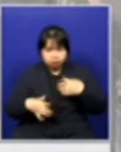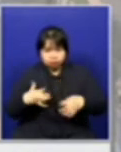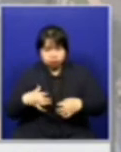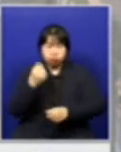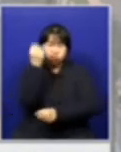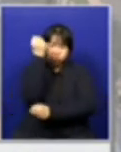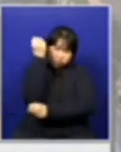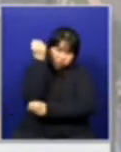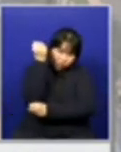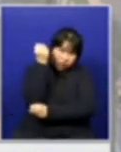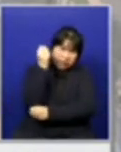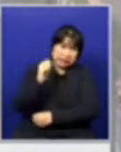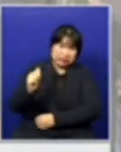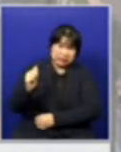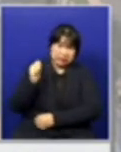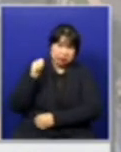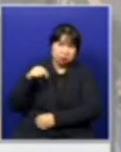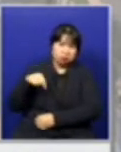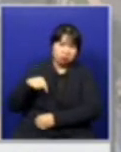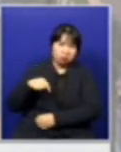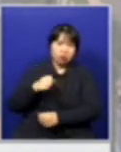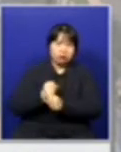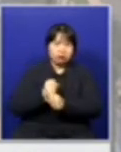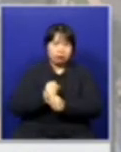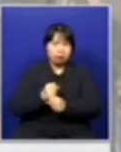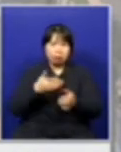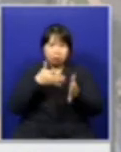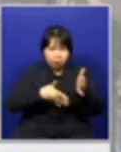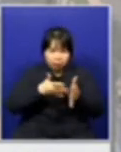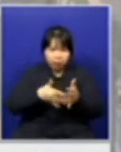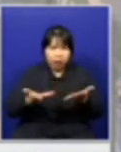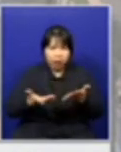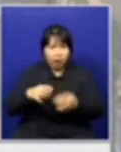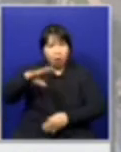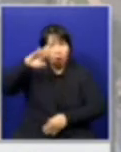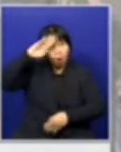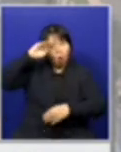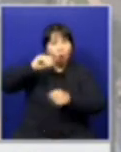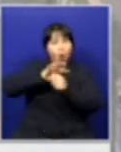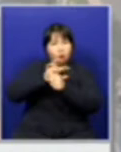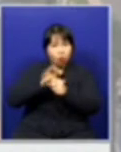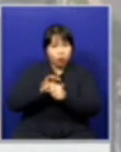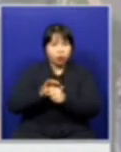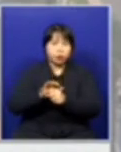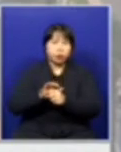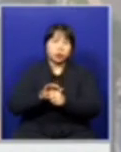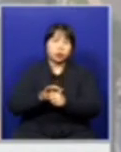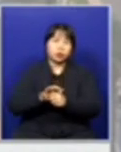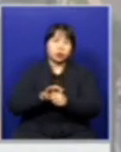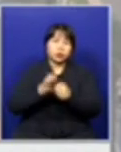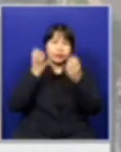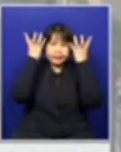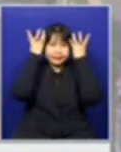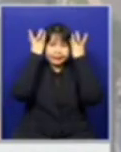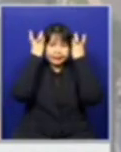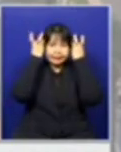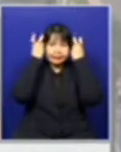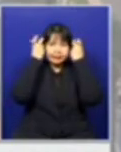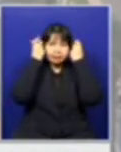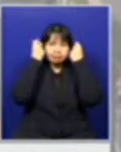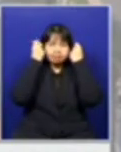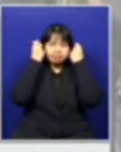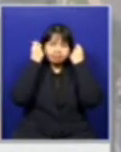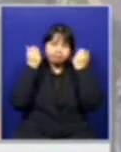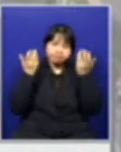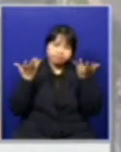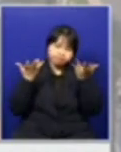แล้วหนี้สินเยอะอยู่แล้วทำอะไรก็ทำไม่ได้แล้วมาเจอโรคระบาดอีกเพราะนั้นเครียดค่ะเครียดอาชญ